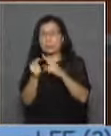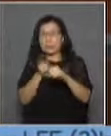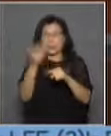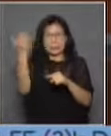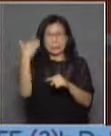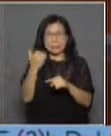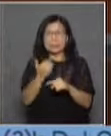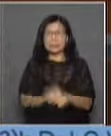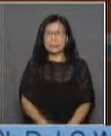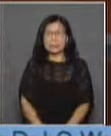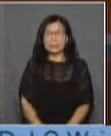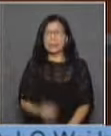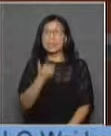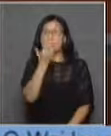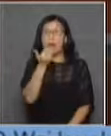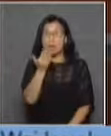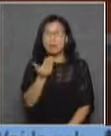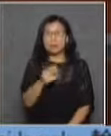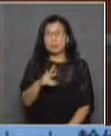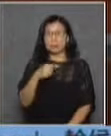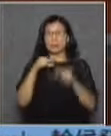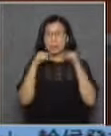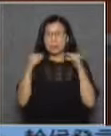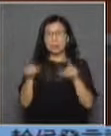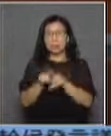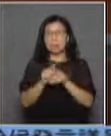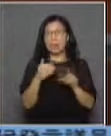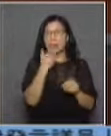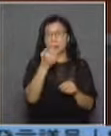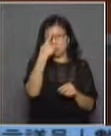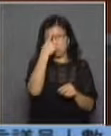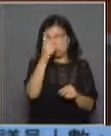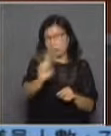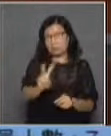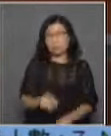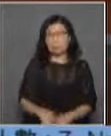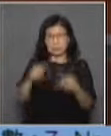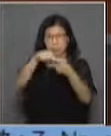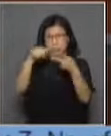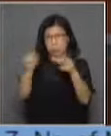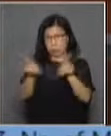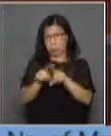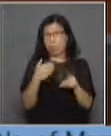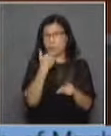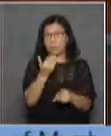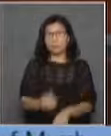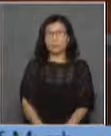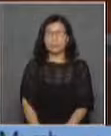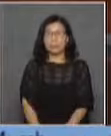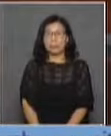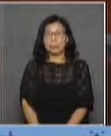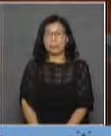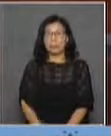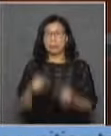報舉報呢個嘅曾蔭權，其實我都有舉報梁振英嘅，係咪？我兩個都有舉報嘅，係咪？都對曾蔭